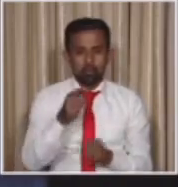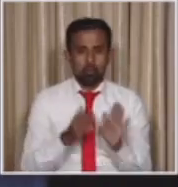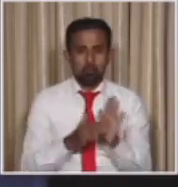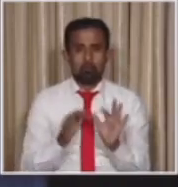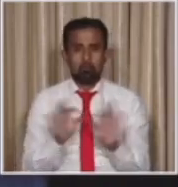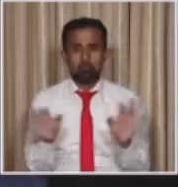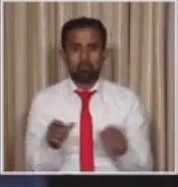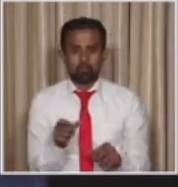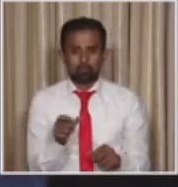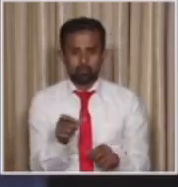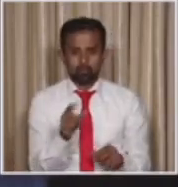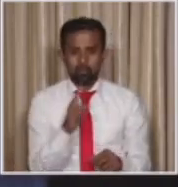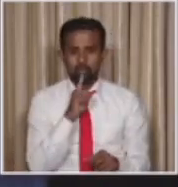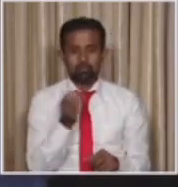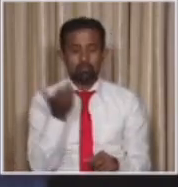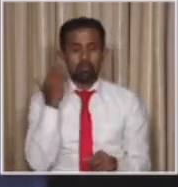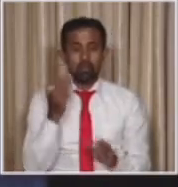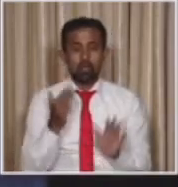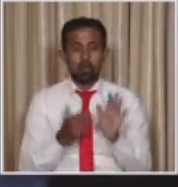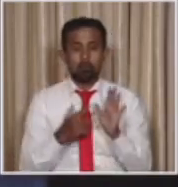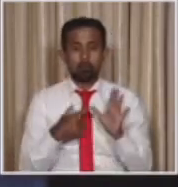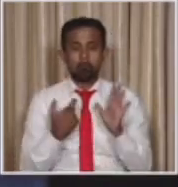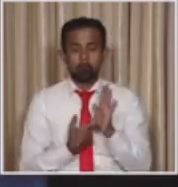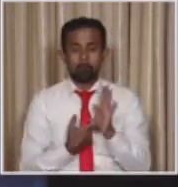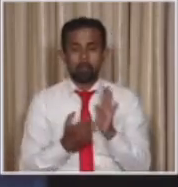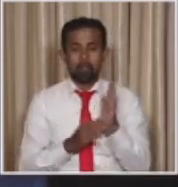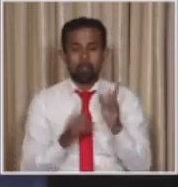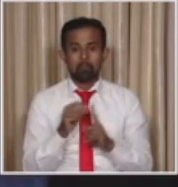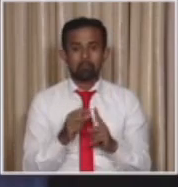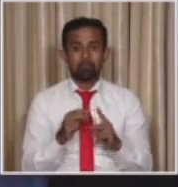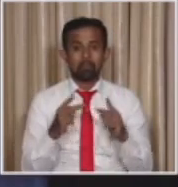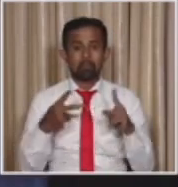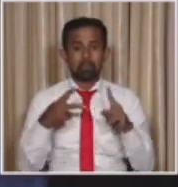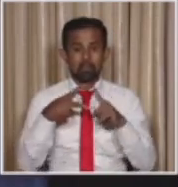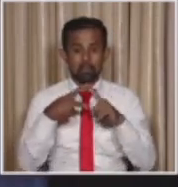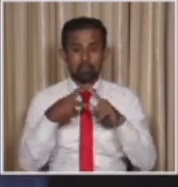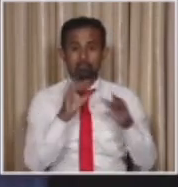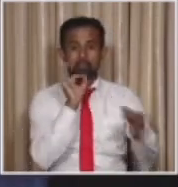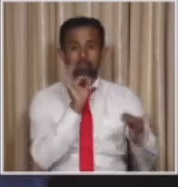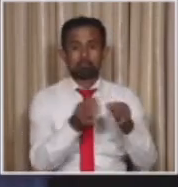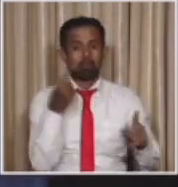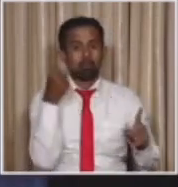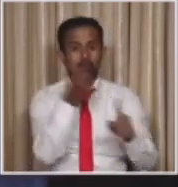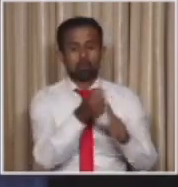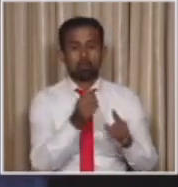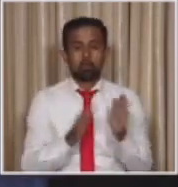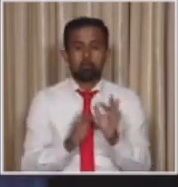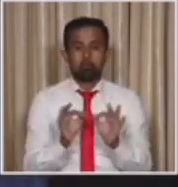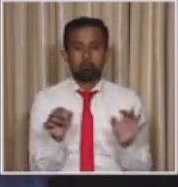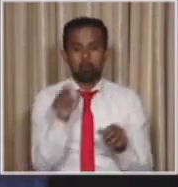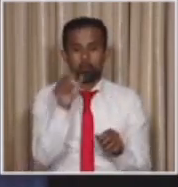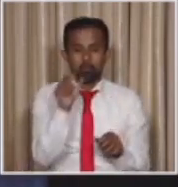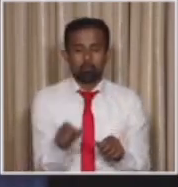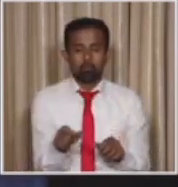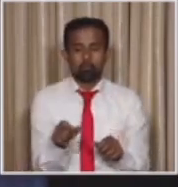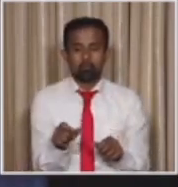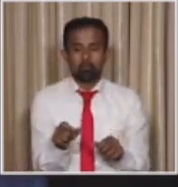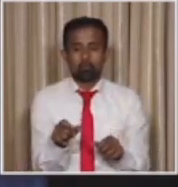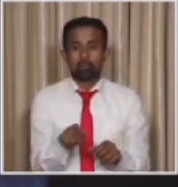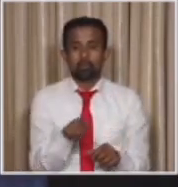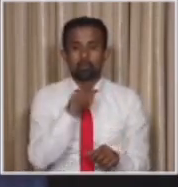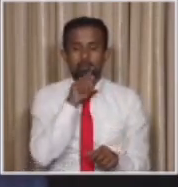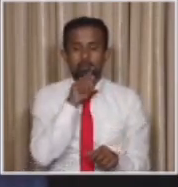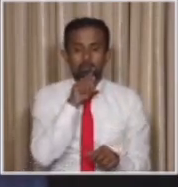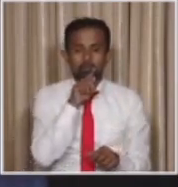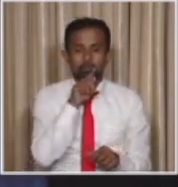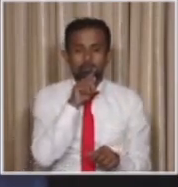මර්ධනය ගැන කිව්වම එදා මර්වින් සිල් ඇමතිවරයා ගිහිල්ලා සිරසර ගිනි තියපු එක සිරසර ගහපු එක මාධ්‍යවේදී ජාතික